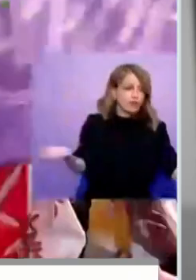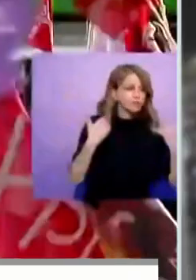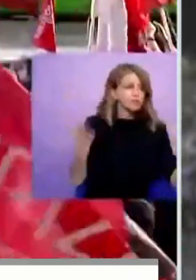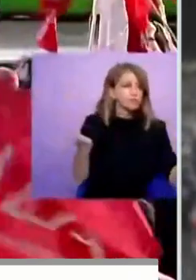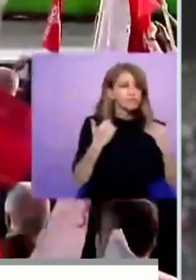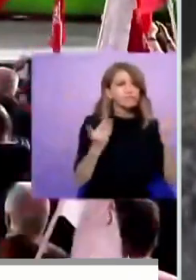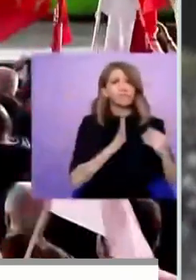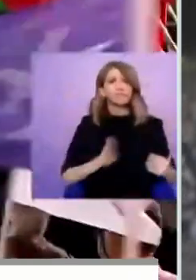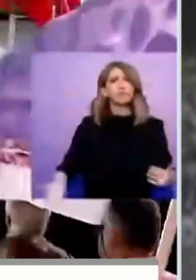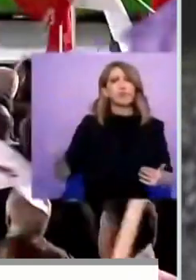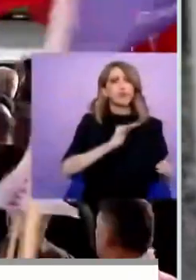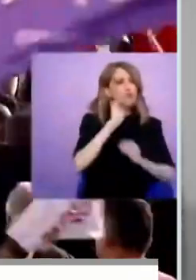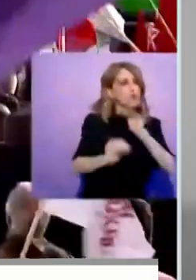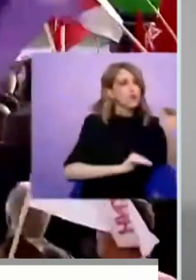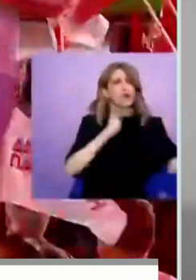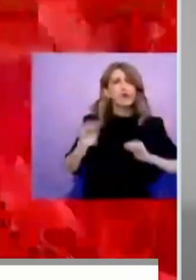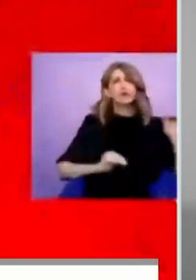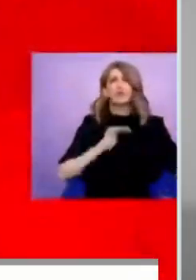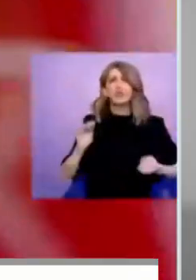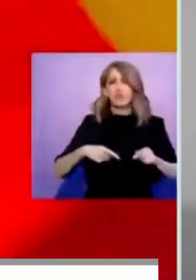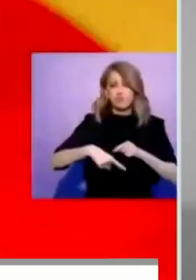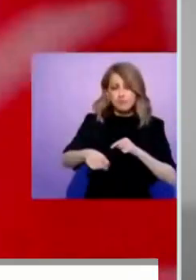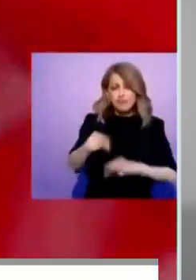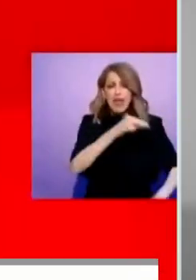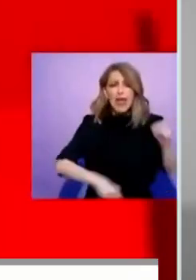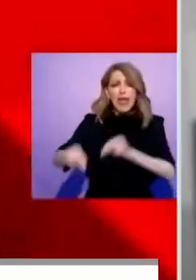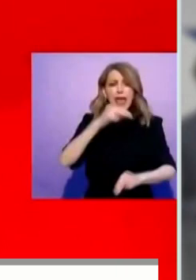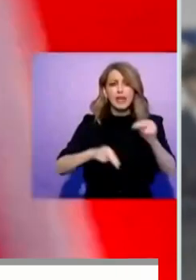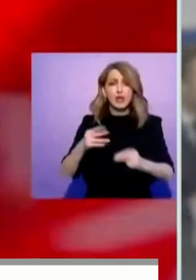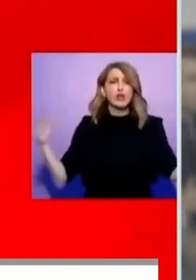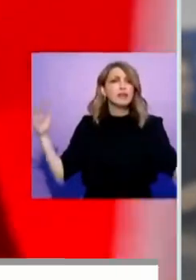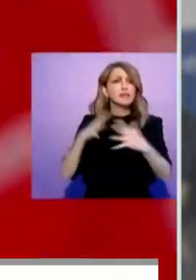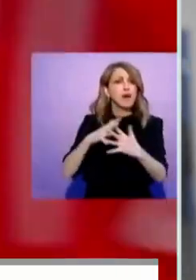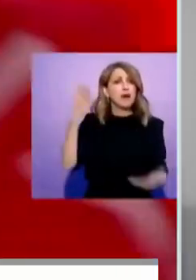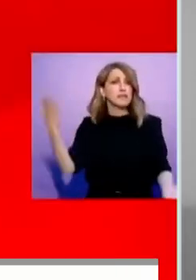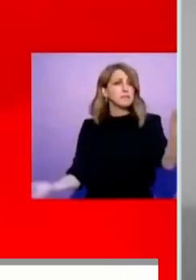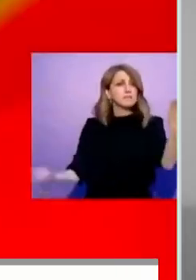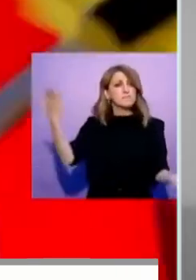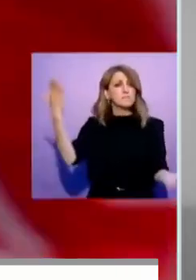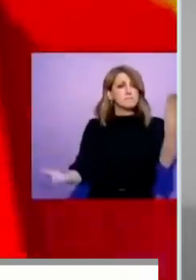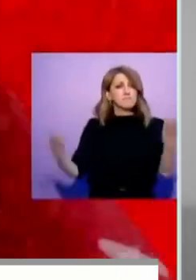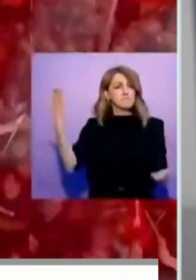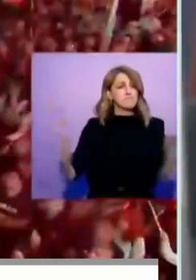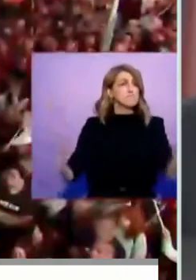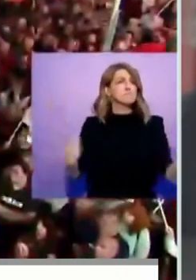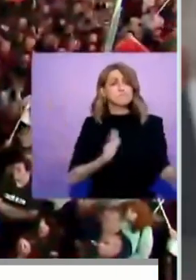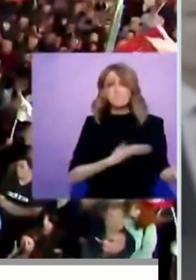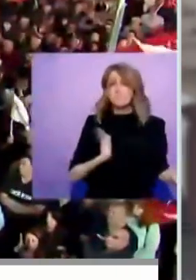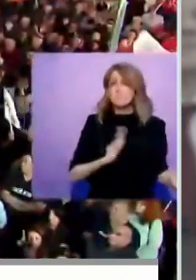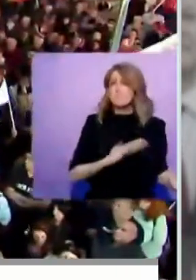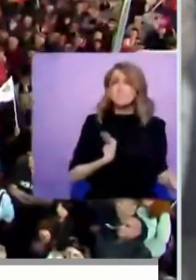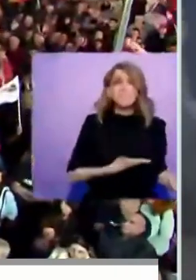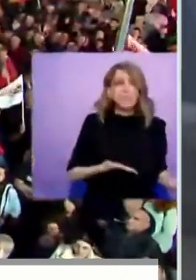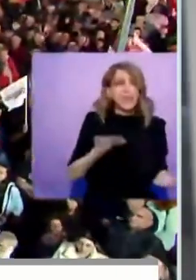να τιμωρήσουν τον κύριο Μητσοτάκη, αλλά ταυτόχρονα σκέφτονται πως η καλύτερη τιμωρία είναι κάποιο μικρότερο αντισυστημικό κόμμα, λέγοντας ότι δεν